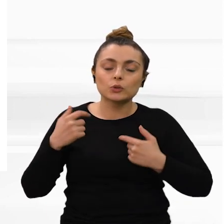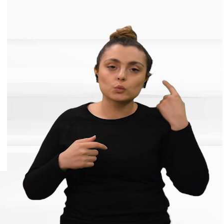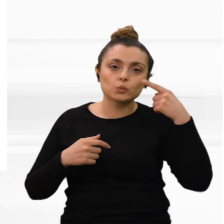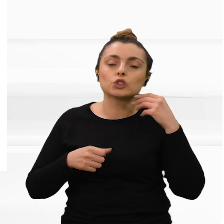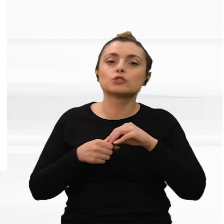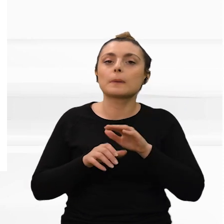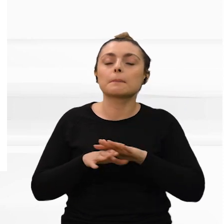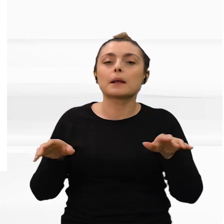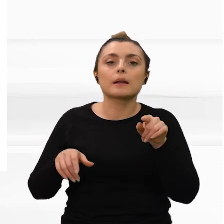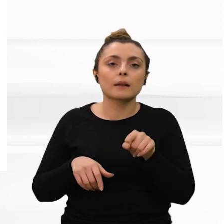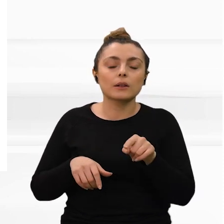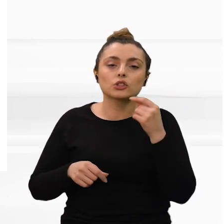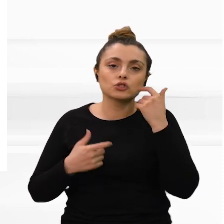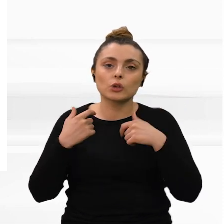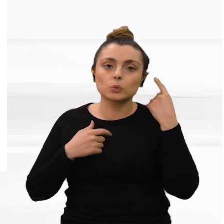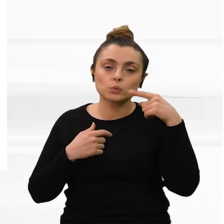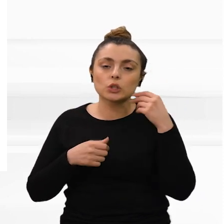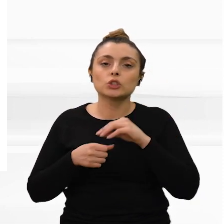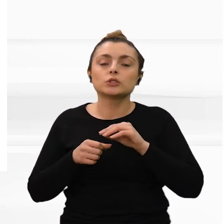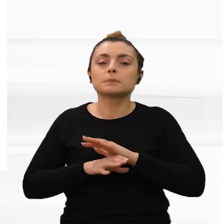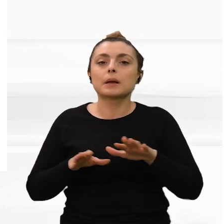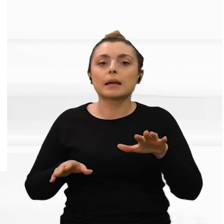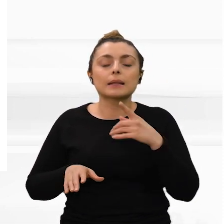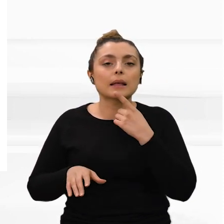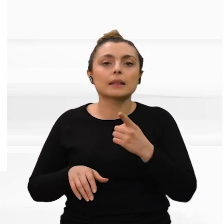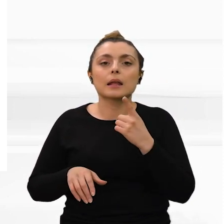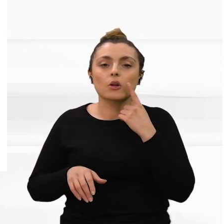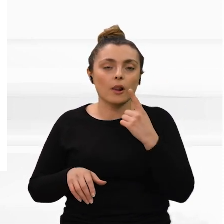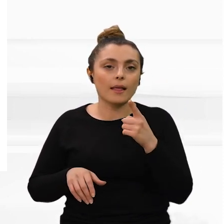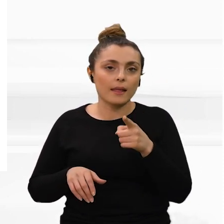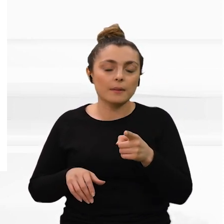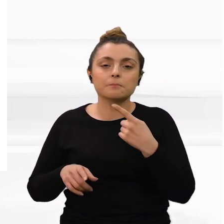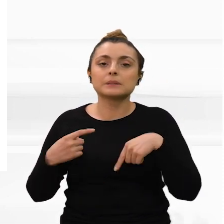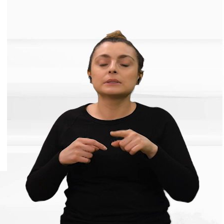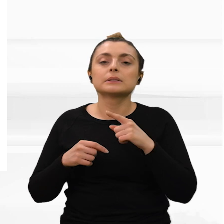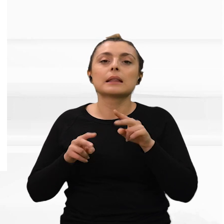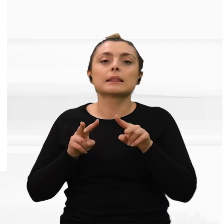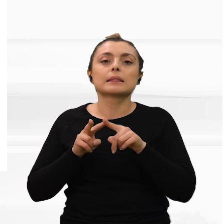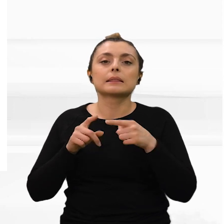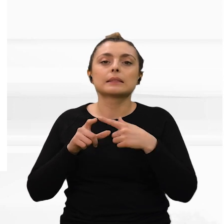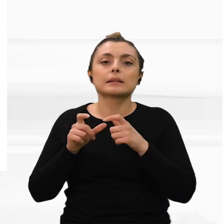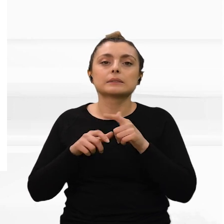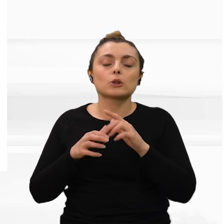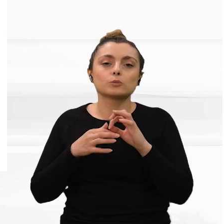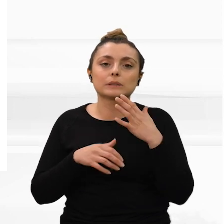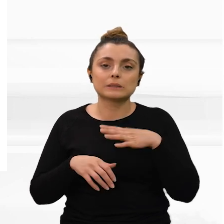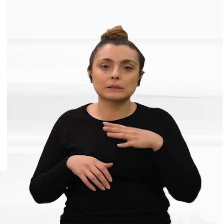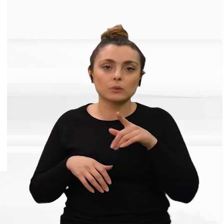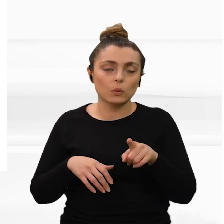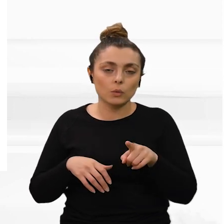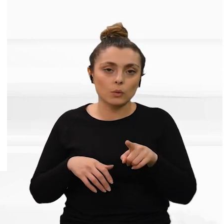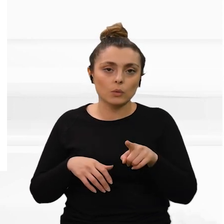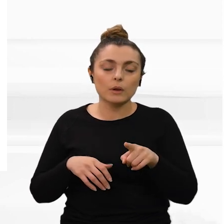kişisel düşünce içermemektedir kişisel düşünce içermemektedir dediğine göre arkadaşlar bizden nesnel bir cümle İstiyor